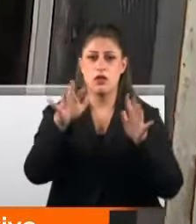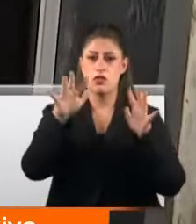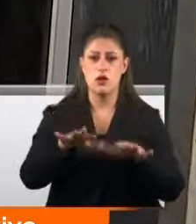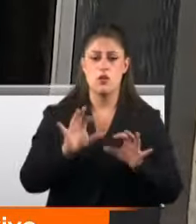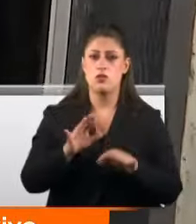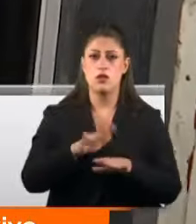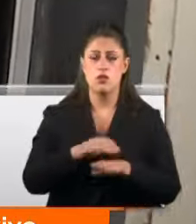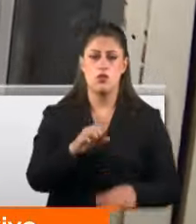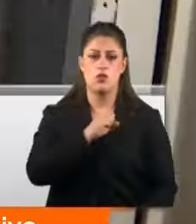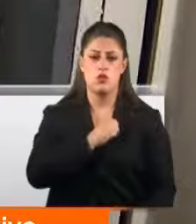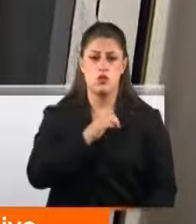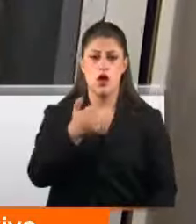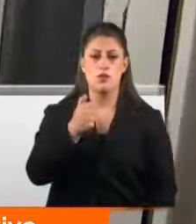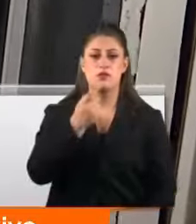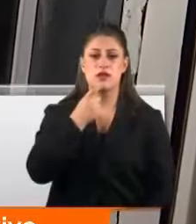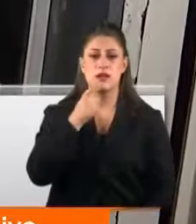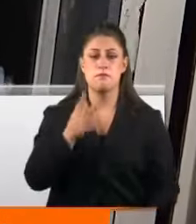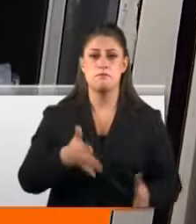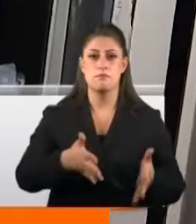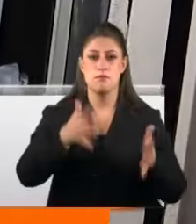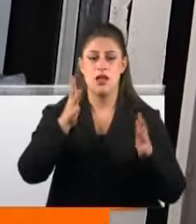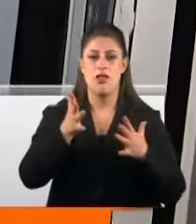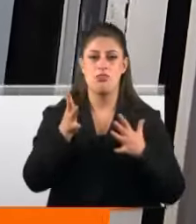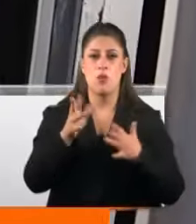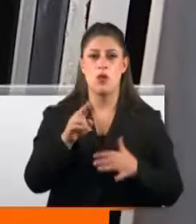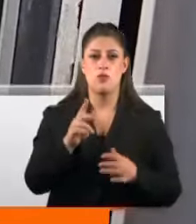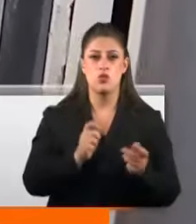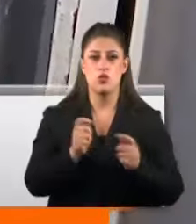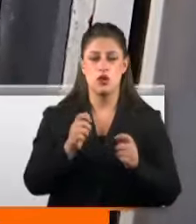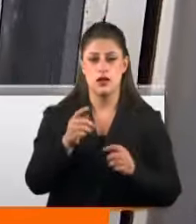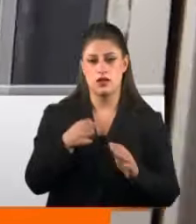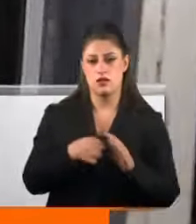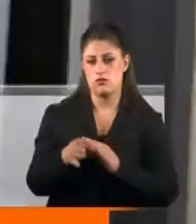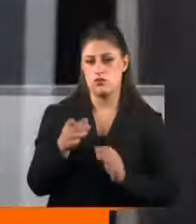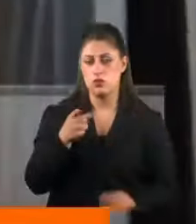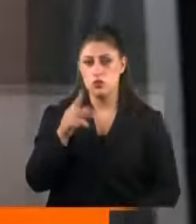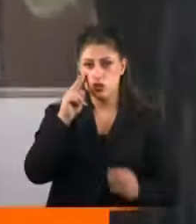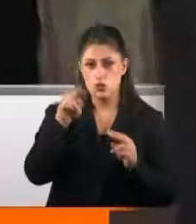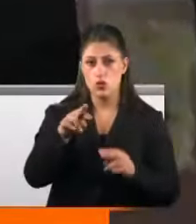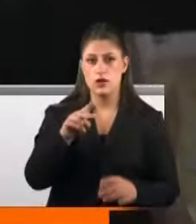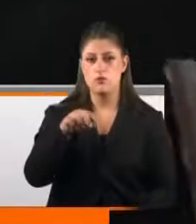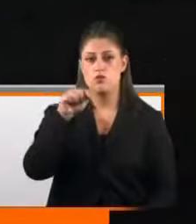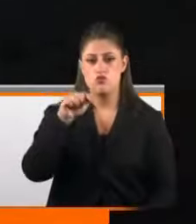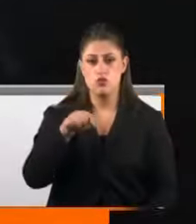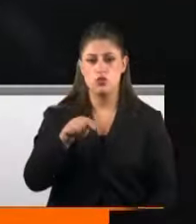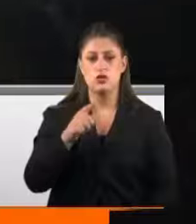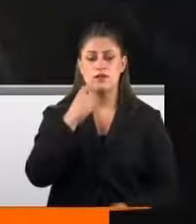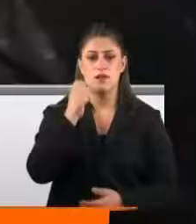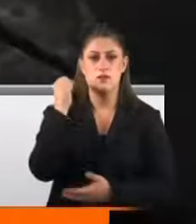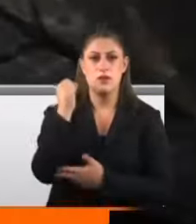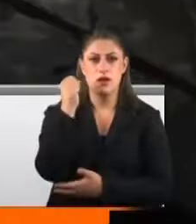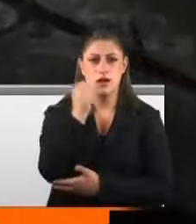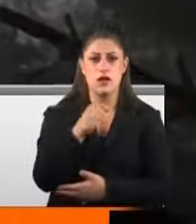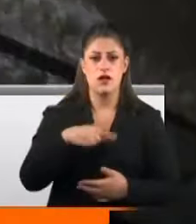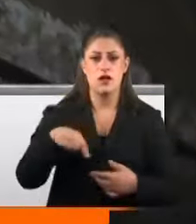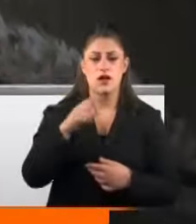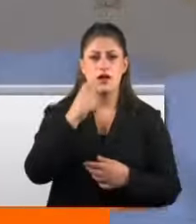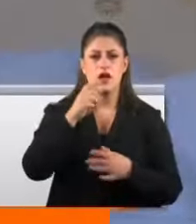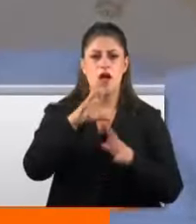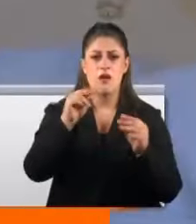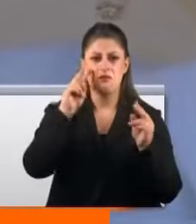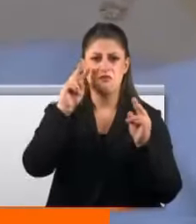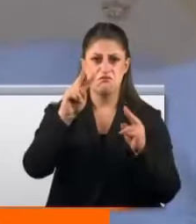anda 60 yıllık binanın ardiye olarak kullanılan kısmındayız. İşte gördüğünüz gibi burada da kolonlar ve demirlerin hali